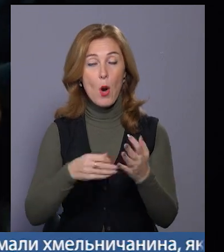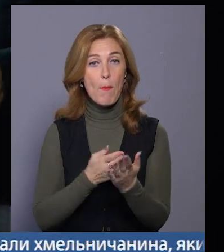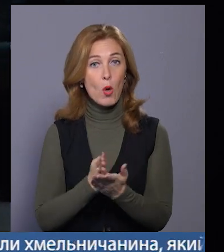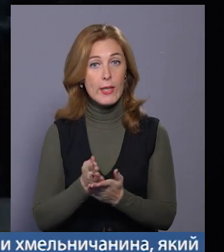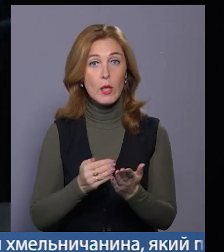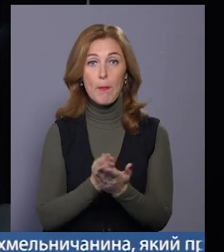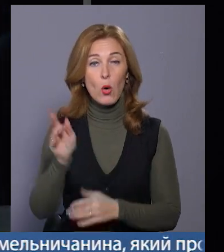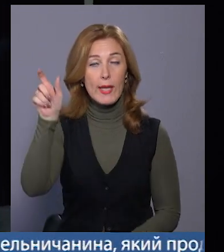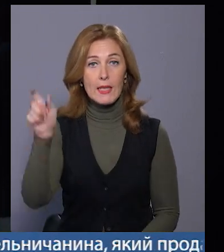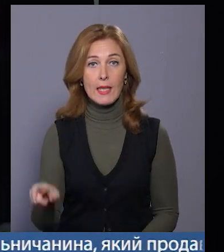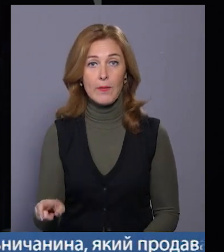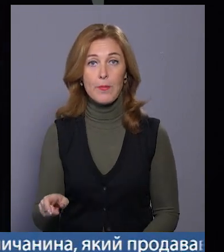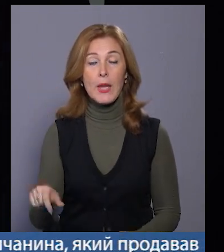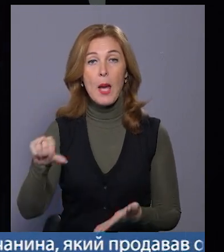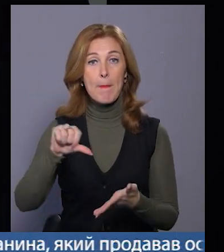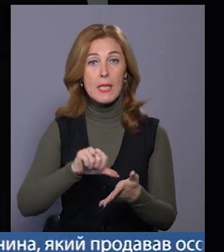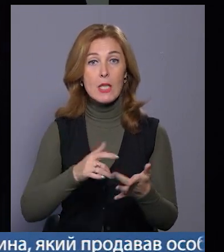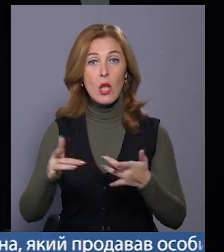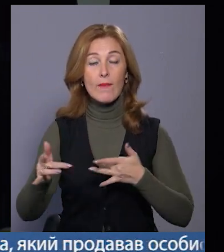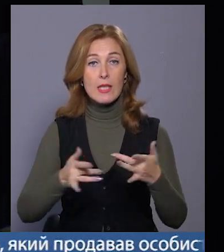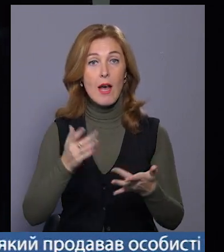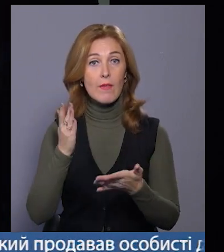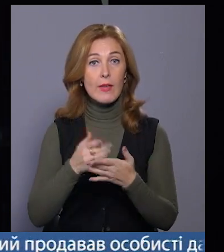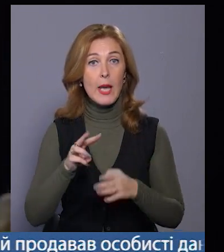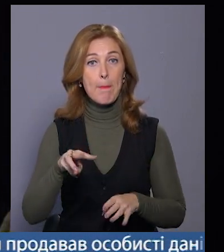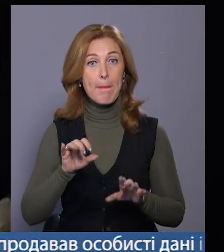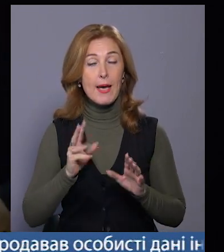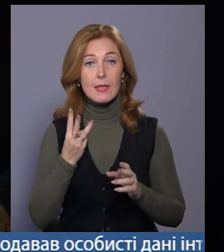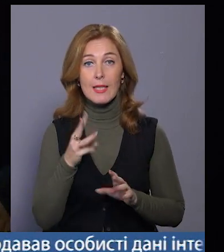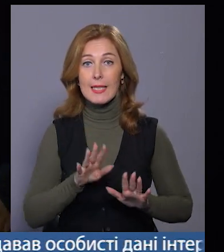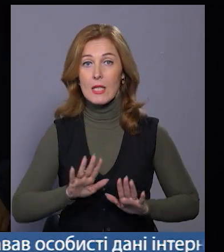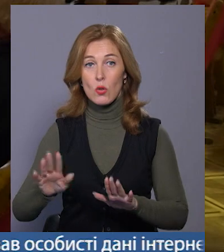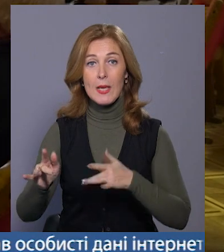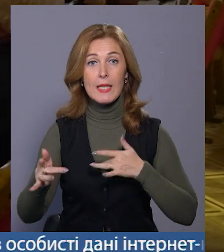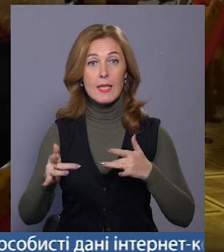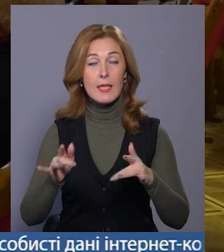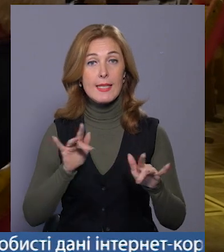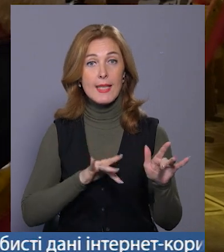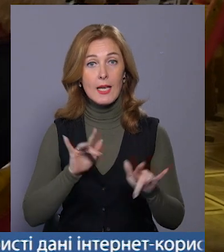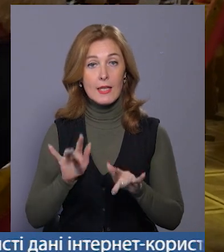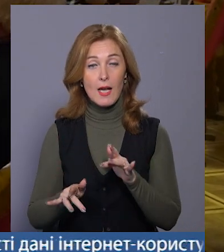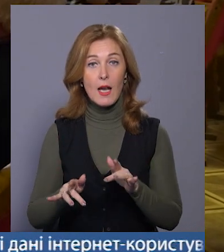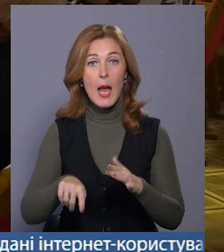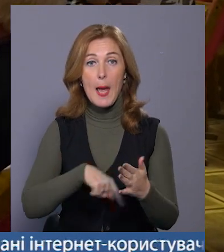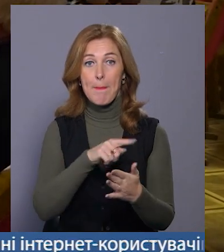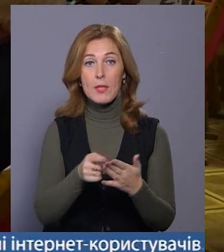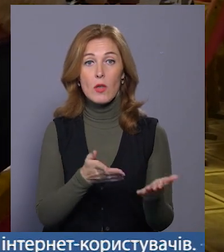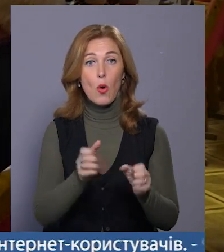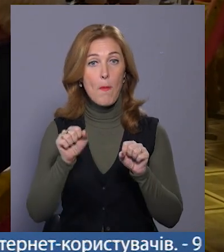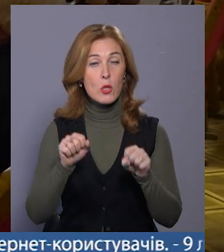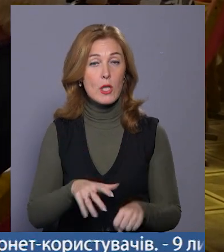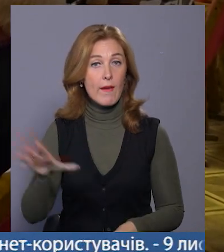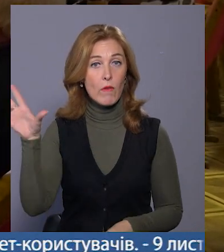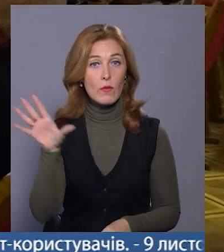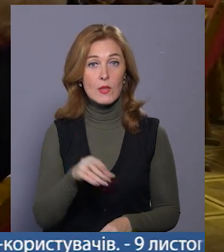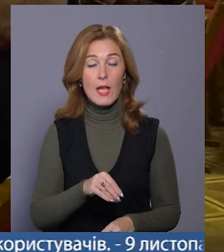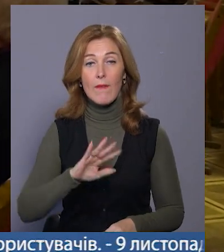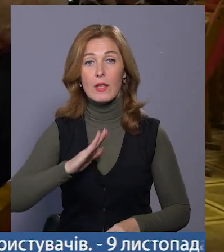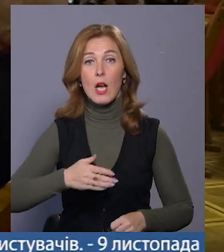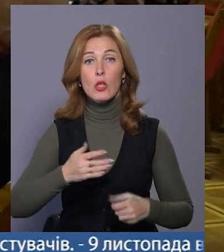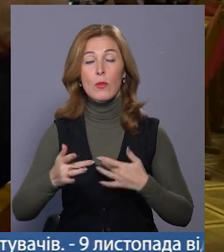і політиків. Персонажами вистави є мер, 3 його заступники і секретарка. Місто, у якому, можливо, все цьогорічна прем'єра нашого